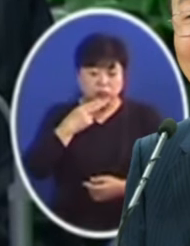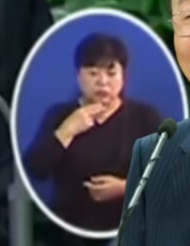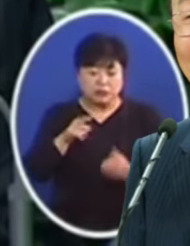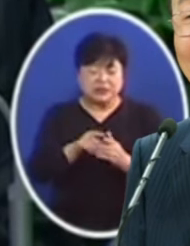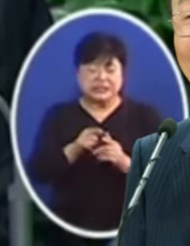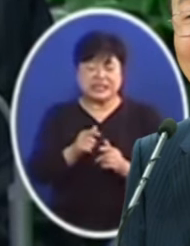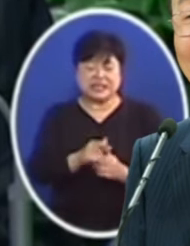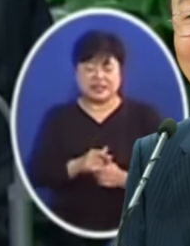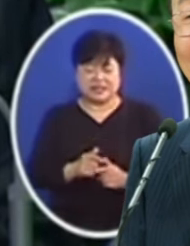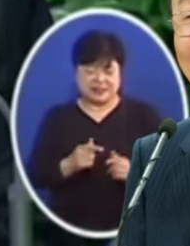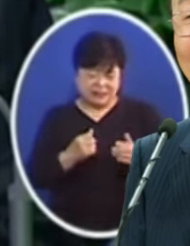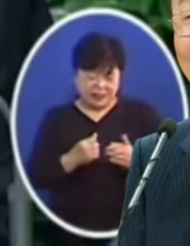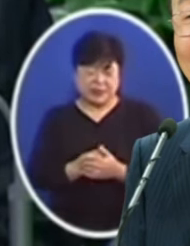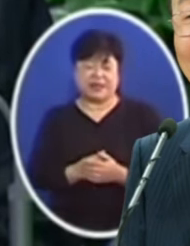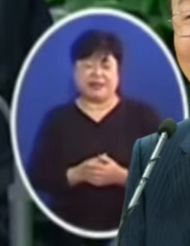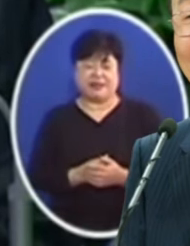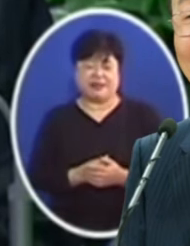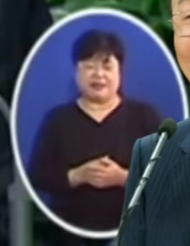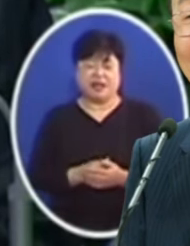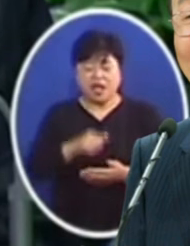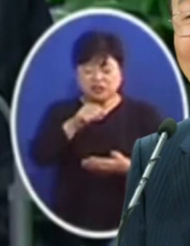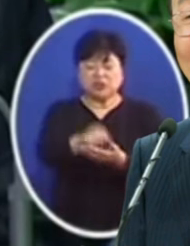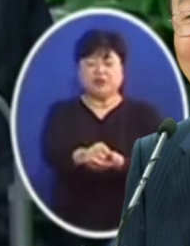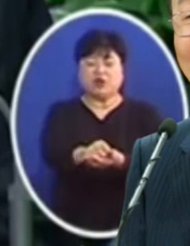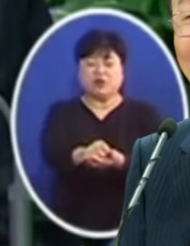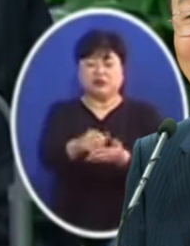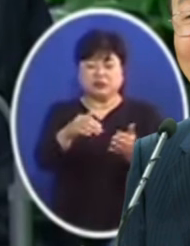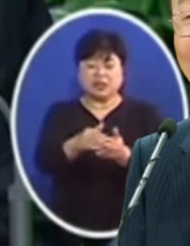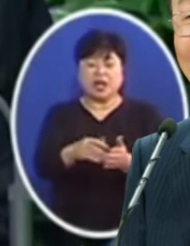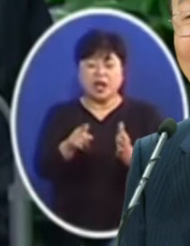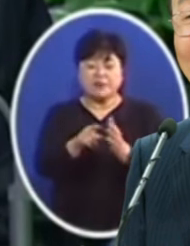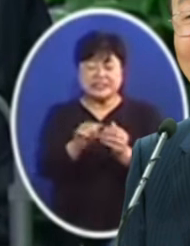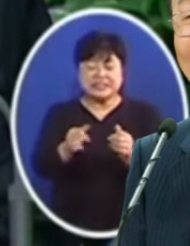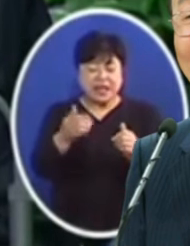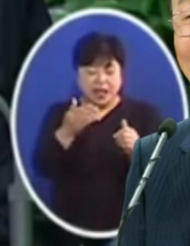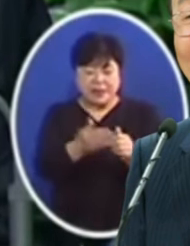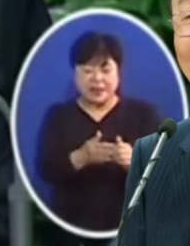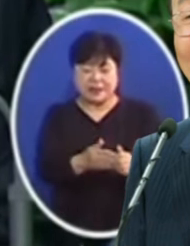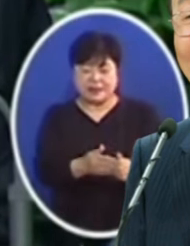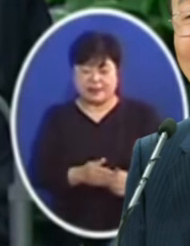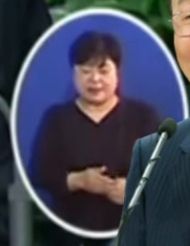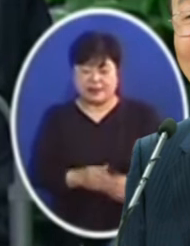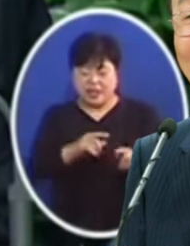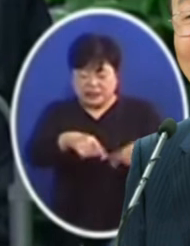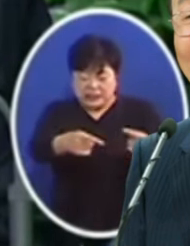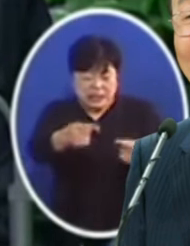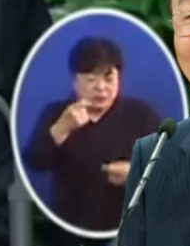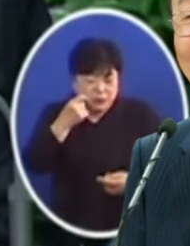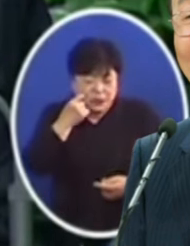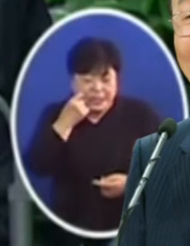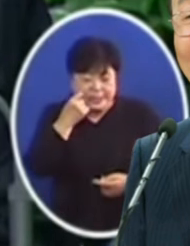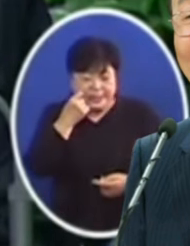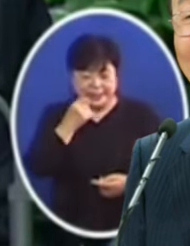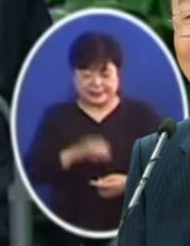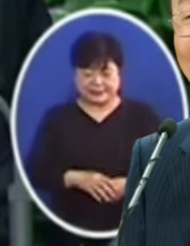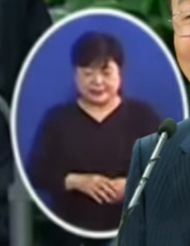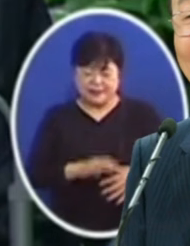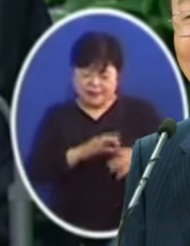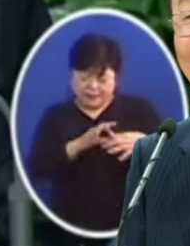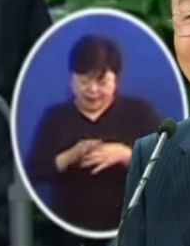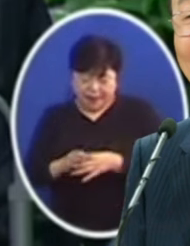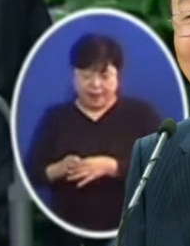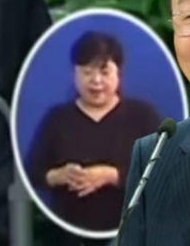믿는 사람이니까 완전히 점령했지만 믿는 사람에게는 근처에 못 오니까 기회를 타서 언제나